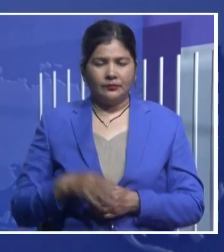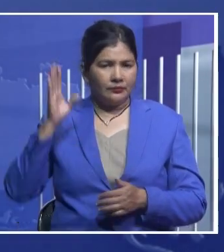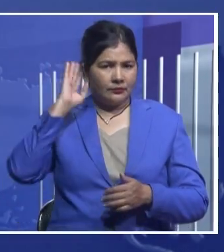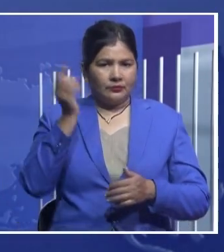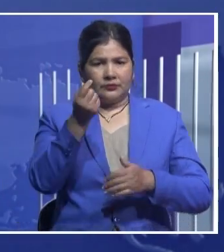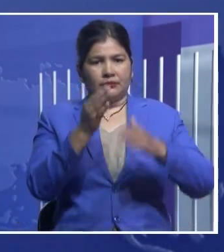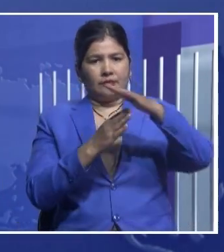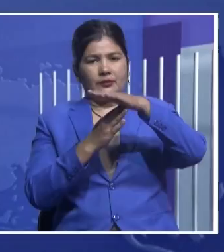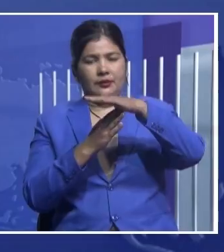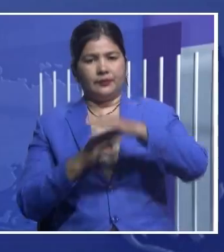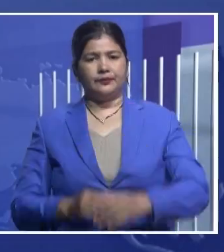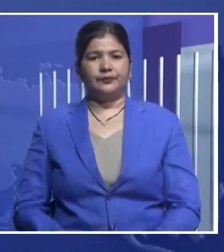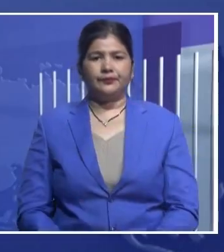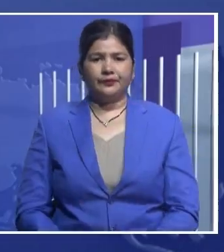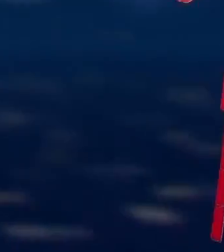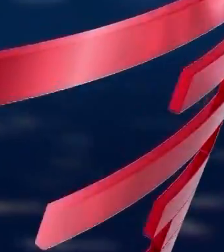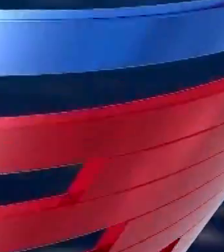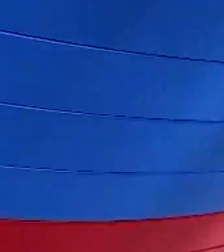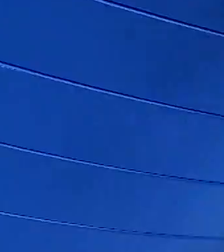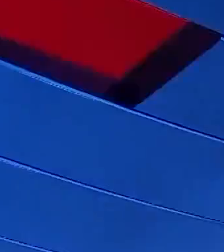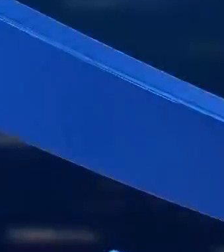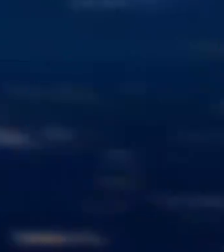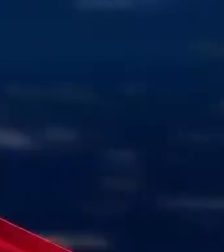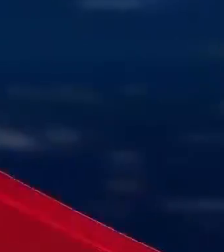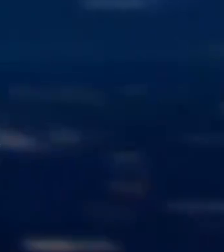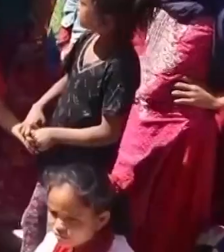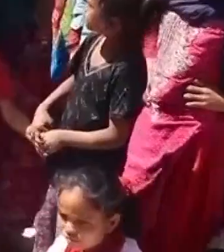समाचारको क्रम जारी नै छ, एक किसिमको विश्राम।